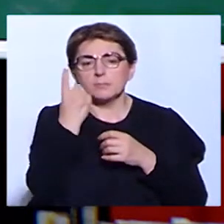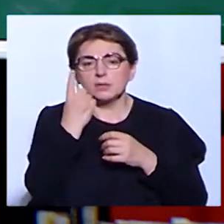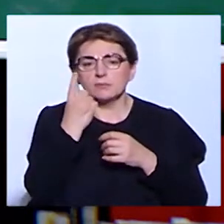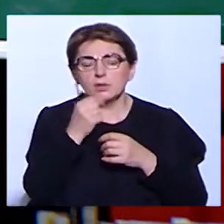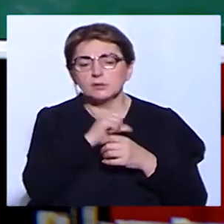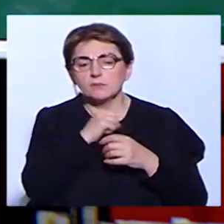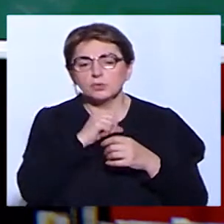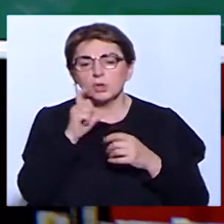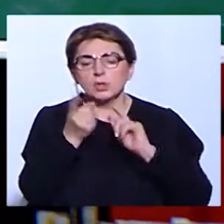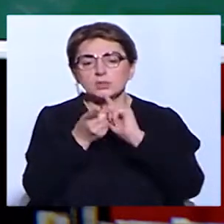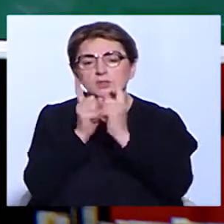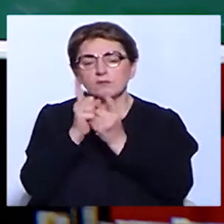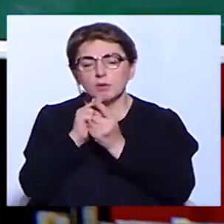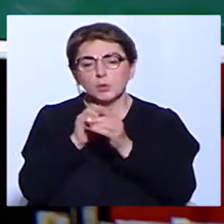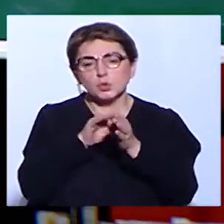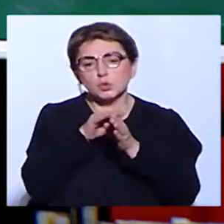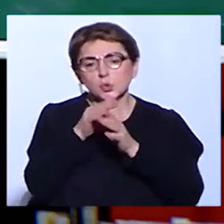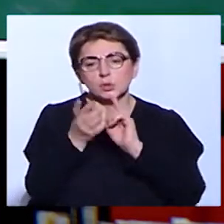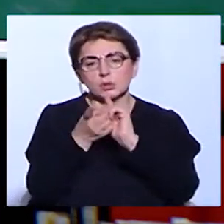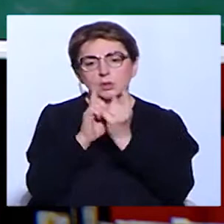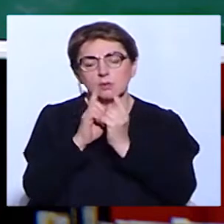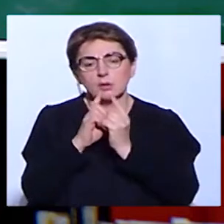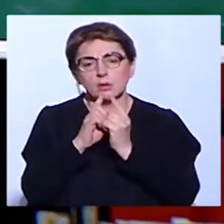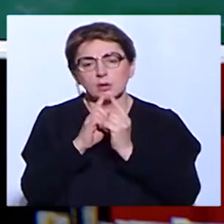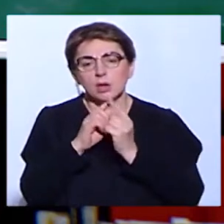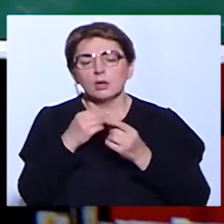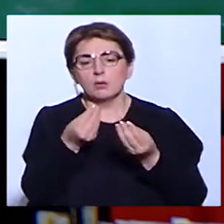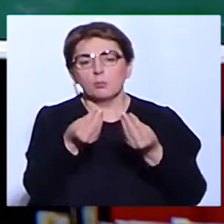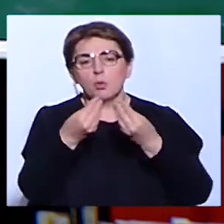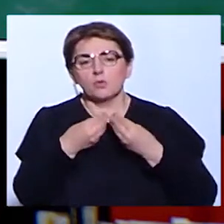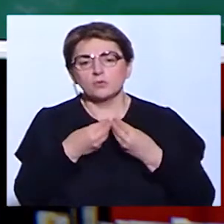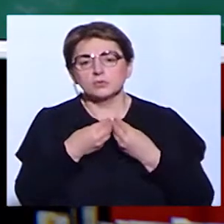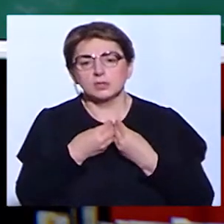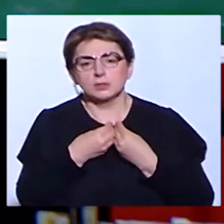ევოლუციური თეორია, სრულყოფილი ევოლუციური თეორია მოგვაწოდა